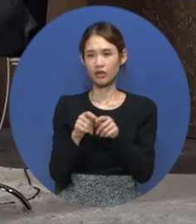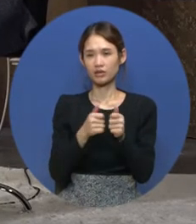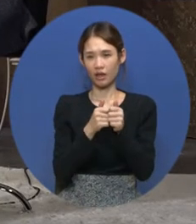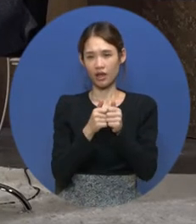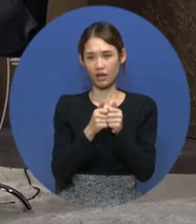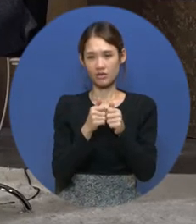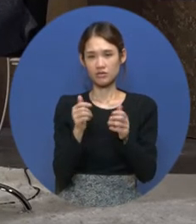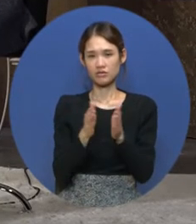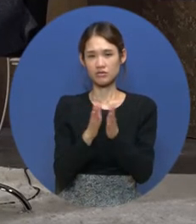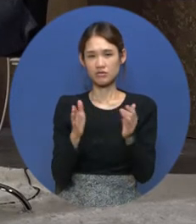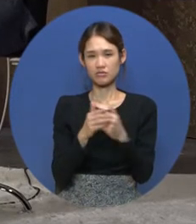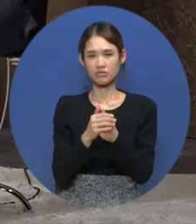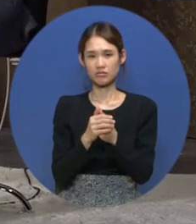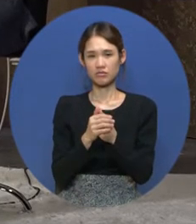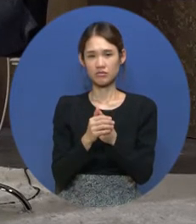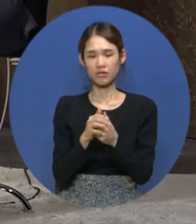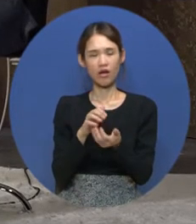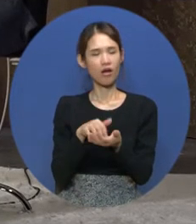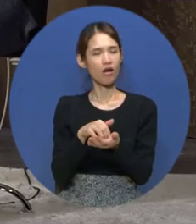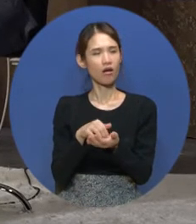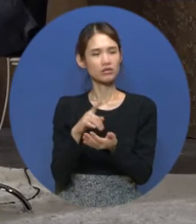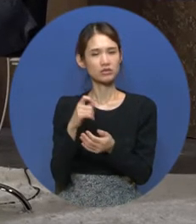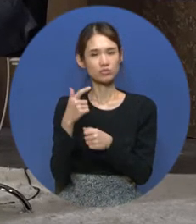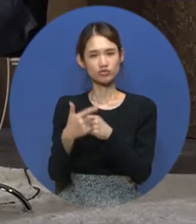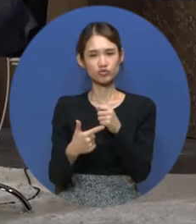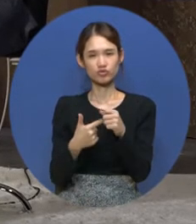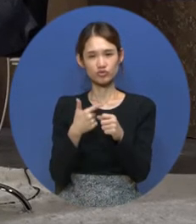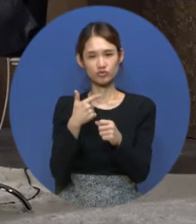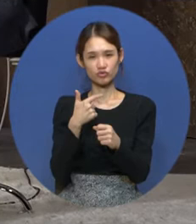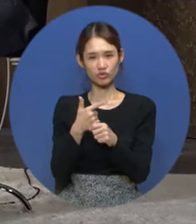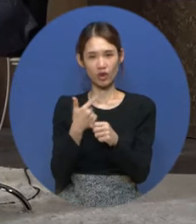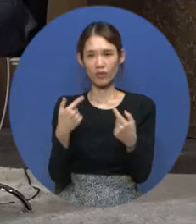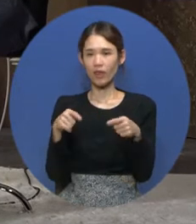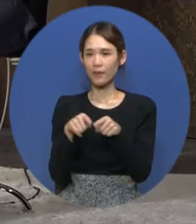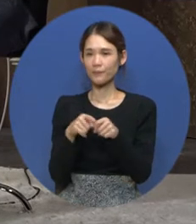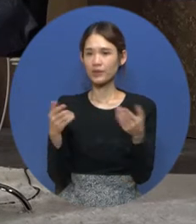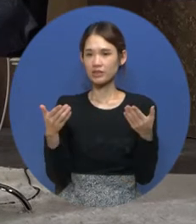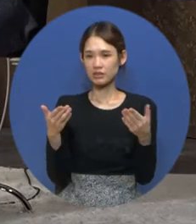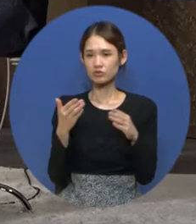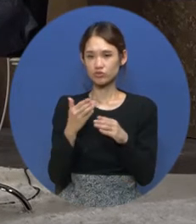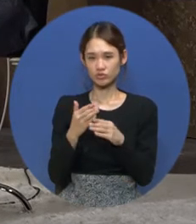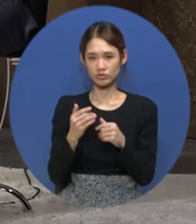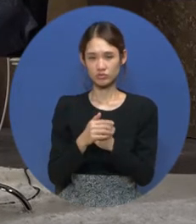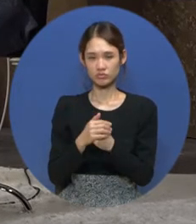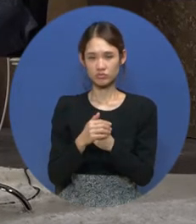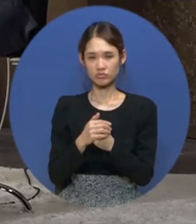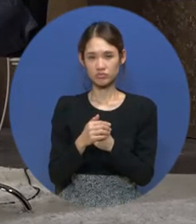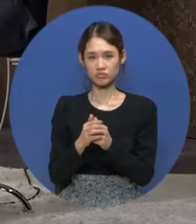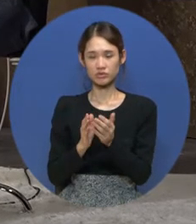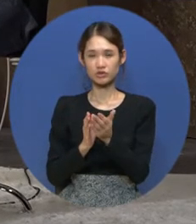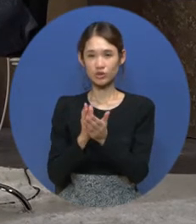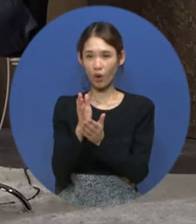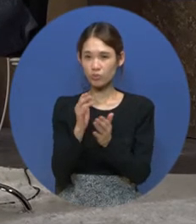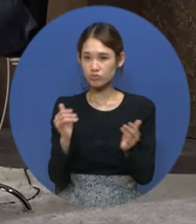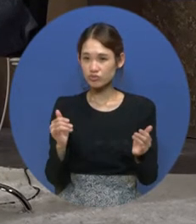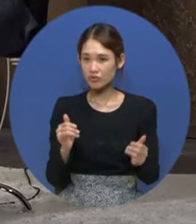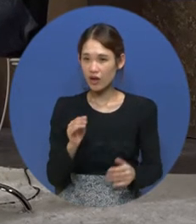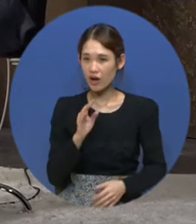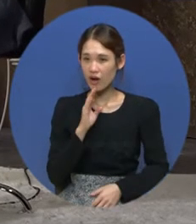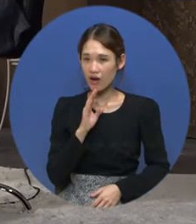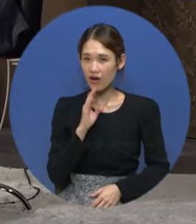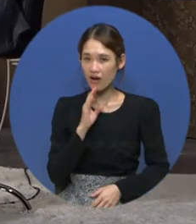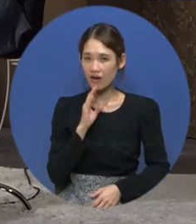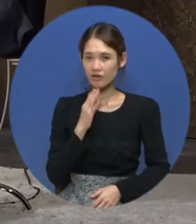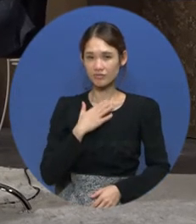음 어 음 벌써 한 16년 없는 문제 함께 해오고 계신데요 거의 전문가 시각